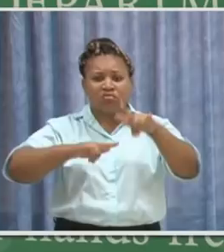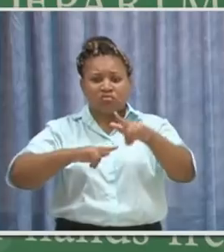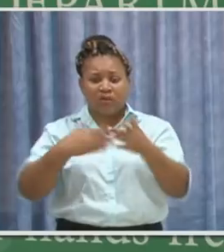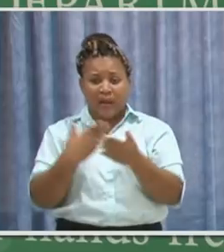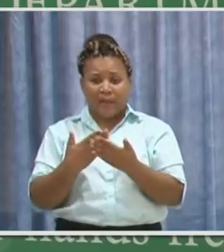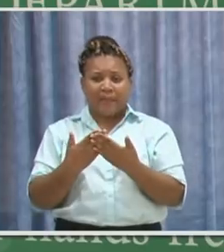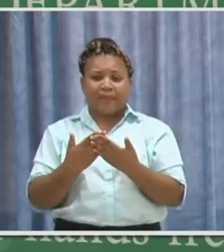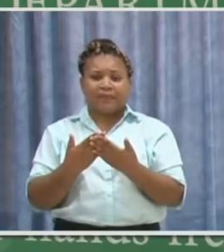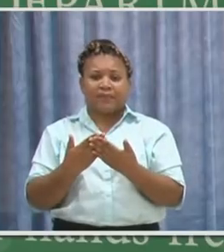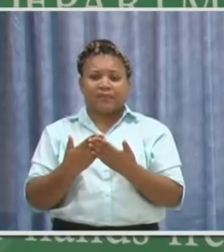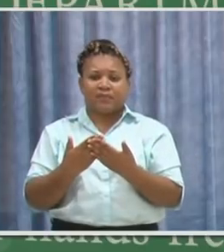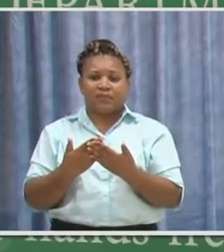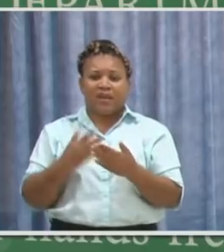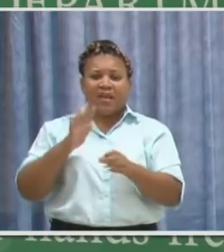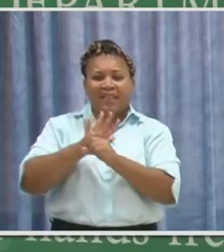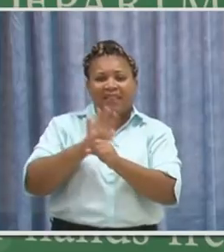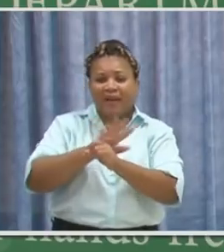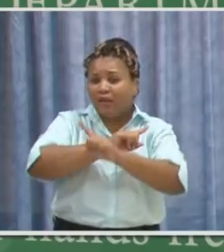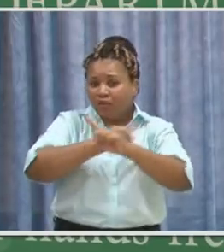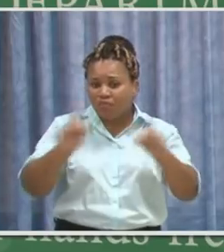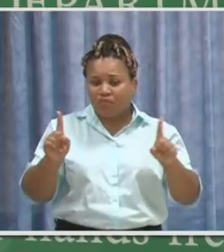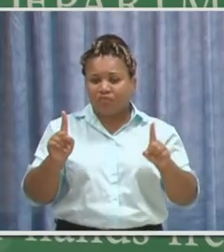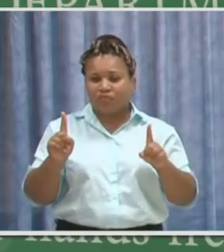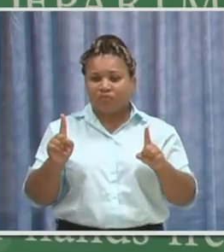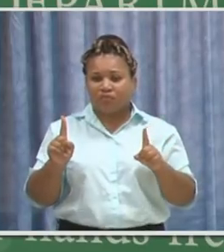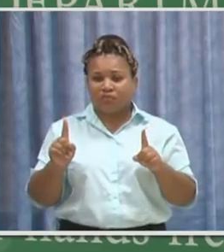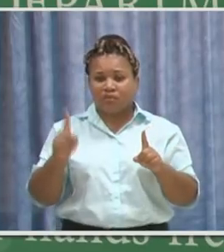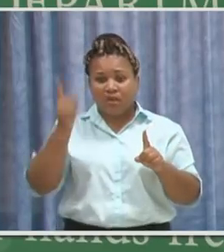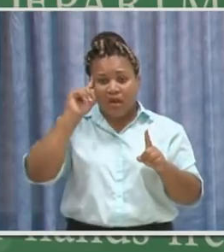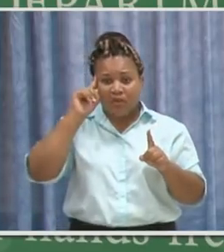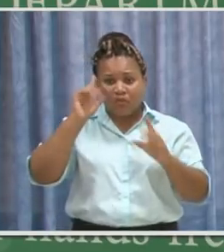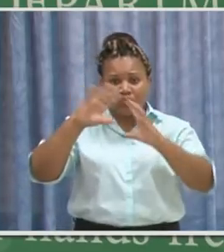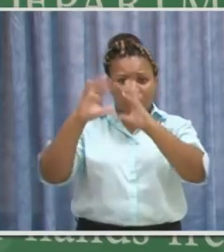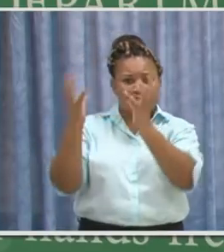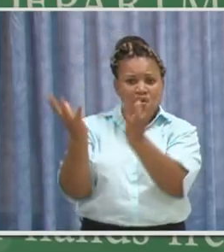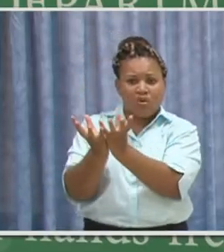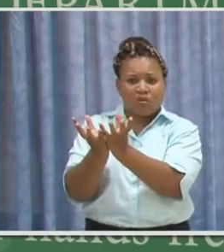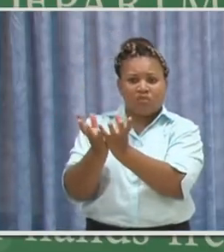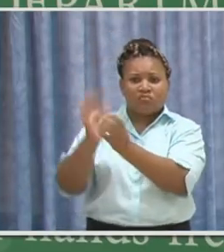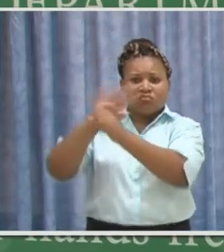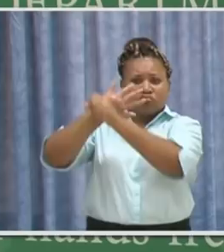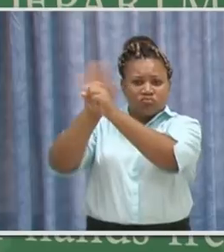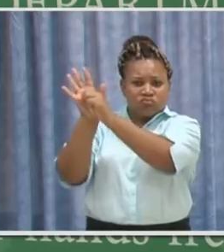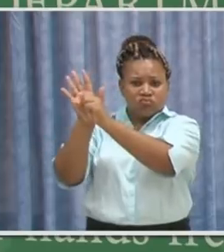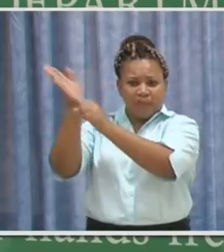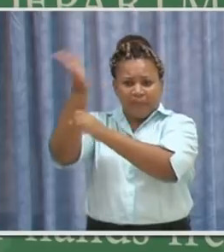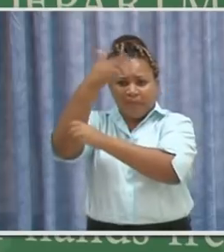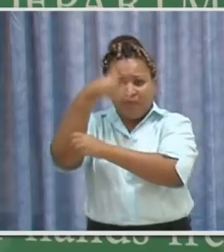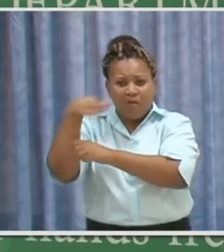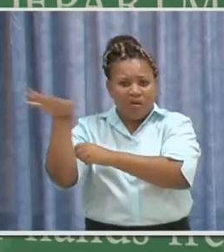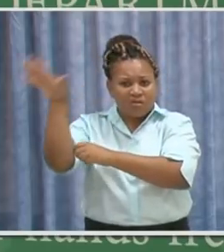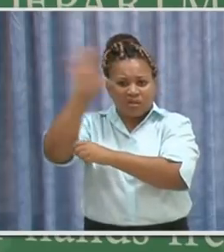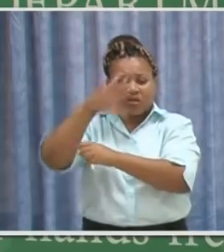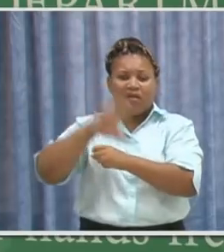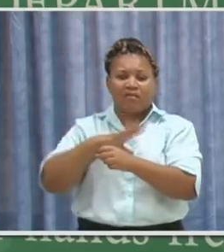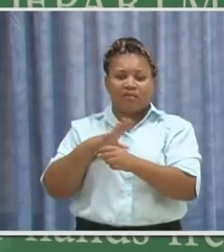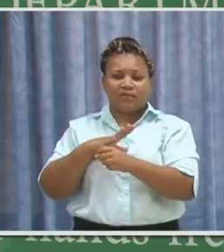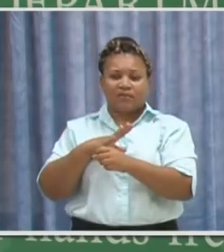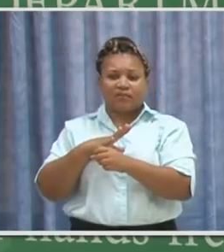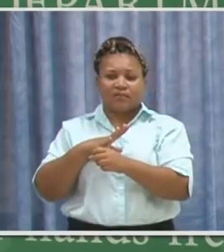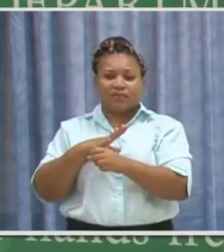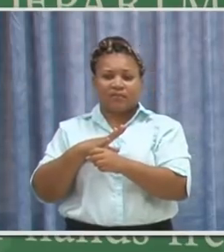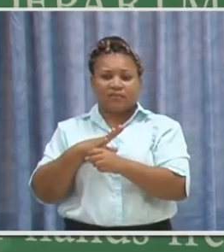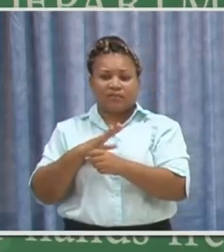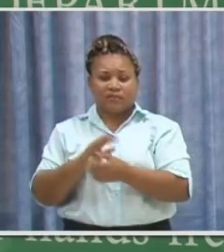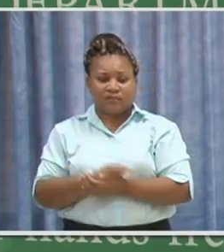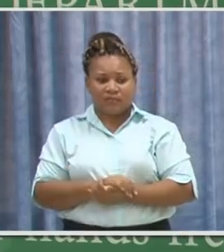pas pour comparer les obligations de prédiction ou va pour un bon pays de l'Asie by l'Australie par exemple New